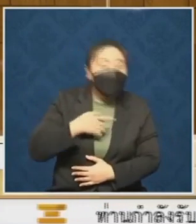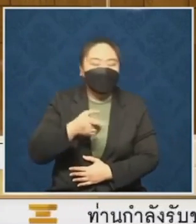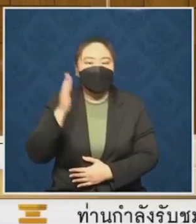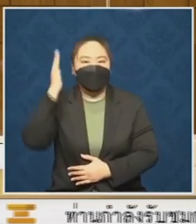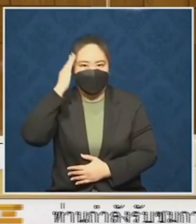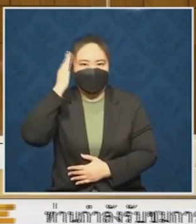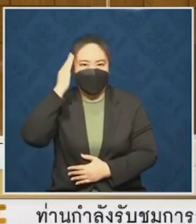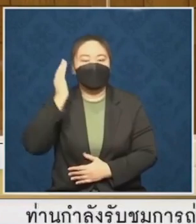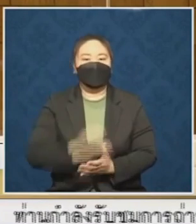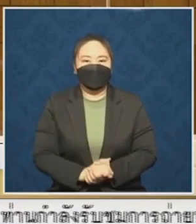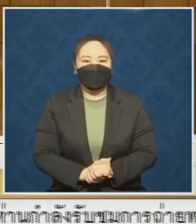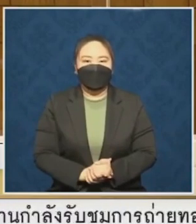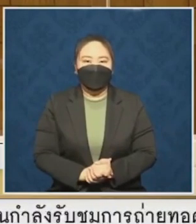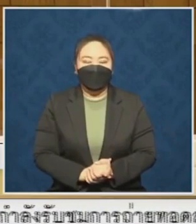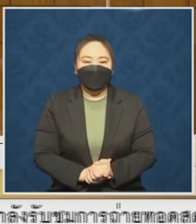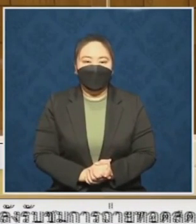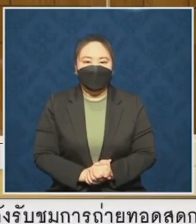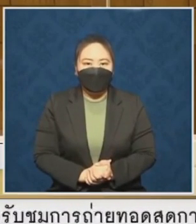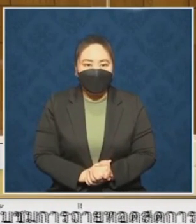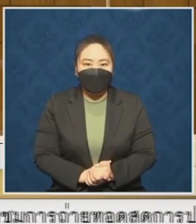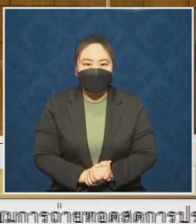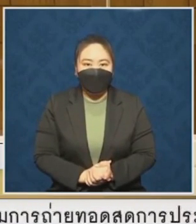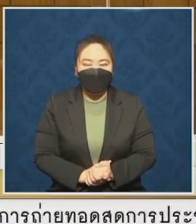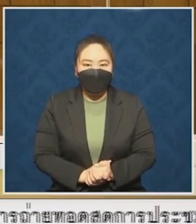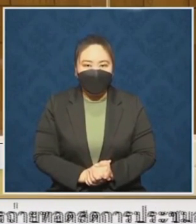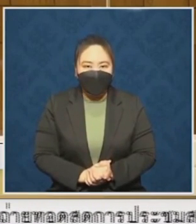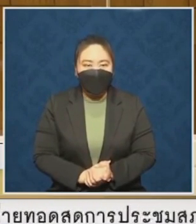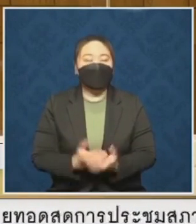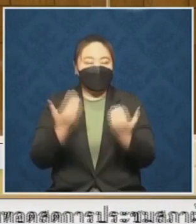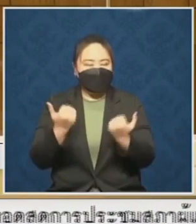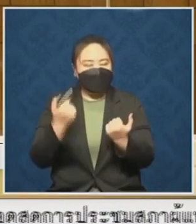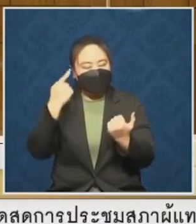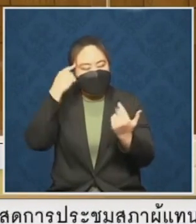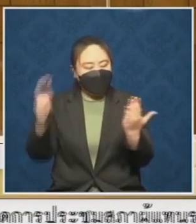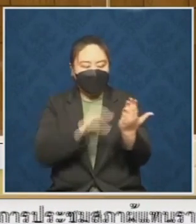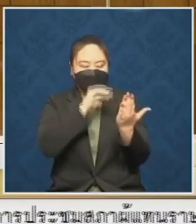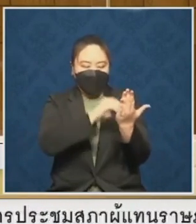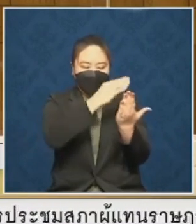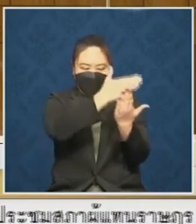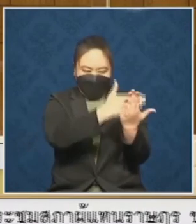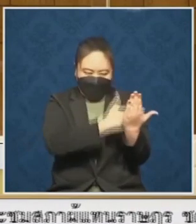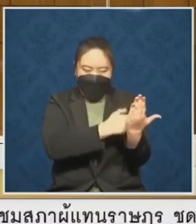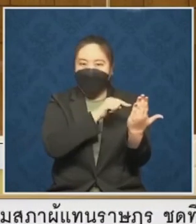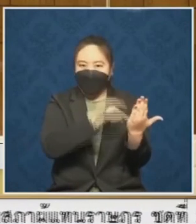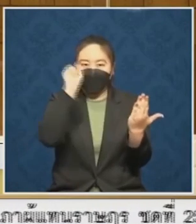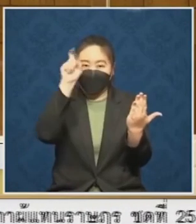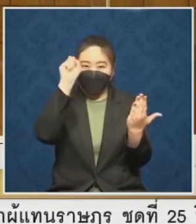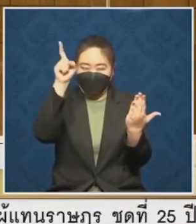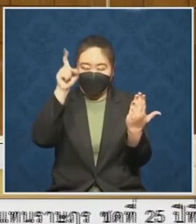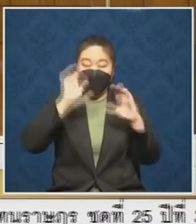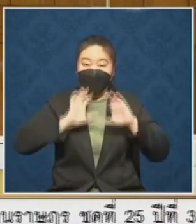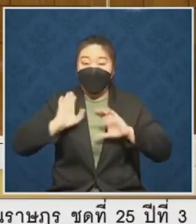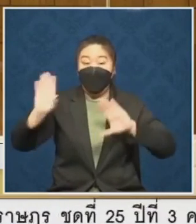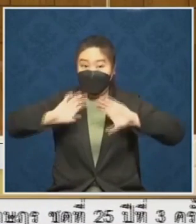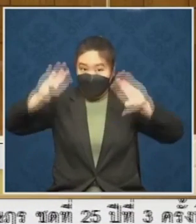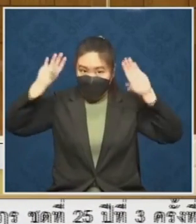ในเรของกญชาเปนอย่ดีท่านจึงได้บญจุกไ้เป็โยบายเริงดวนของรับาลชุดน